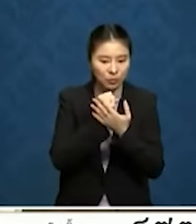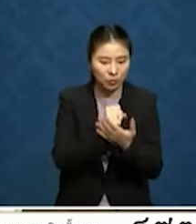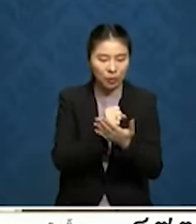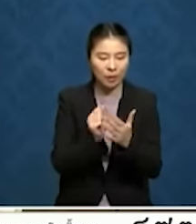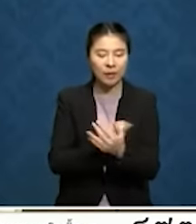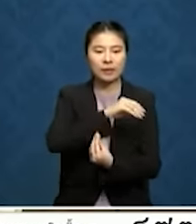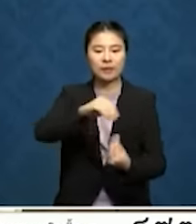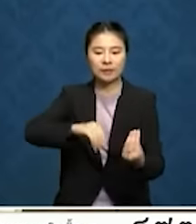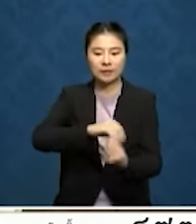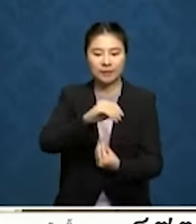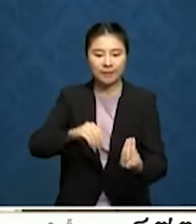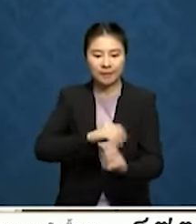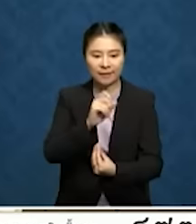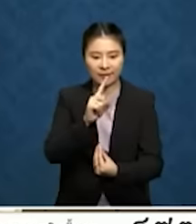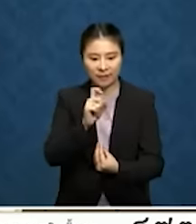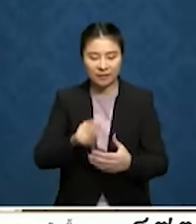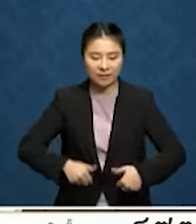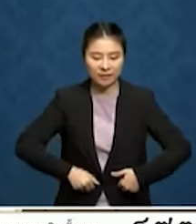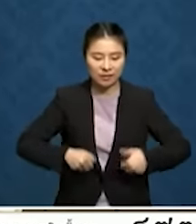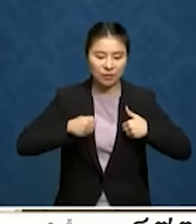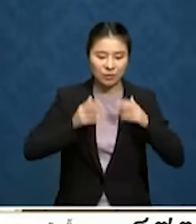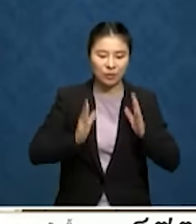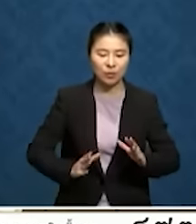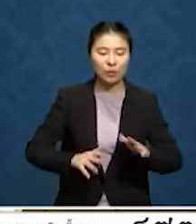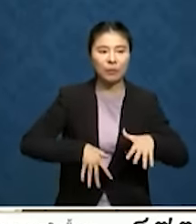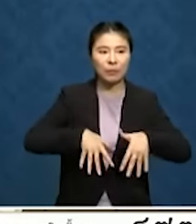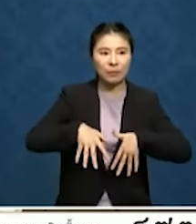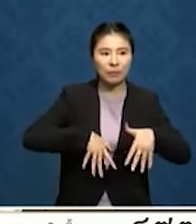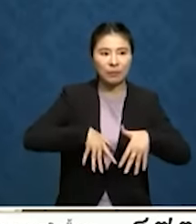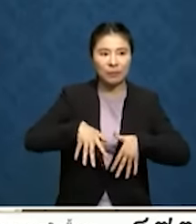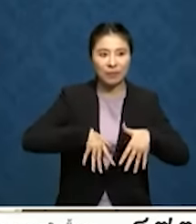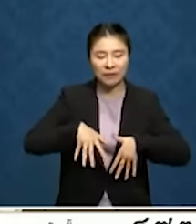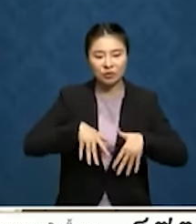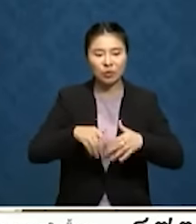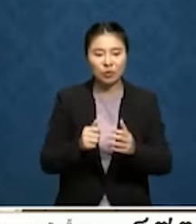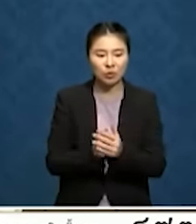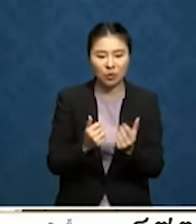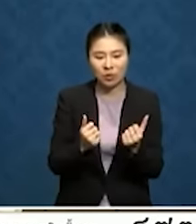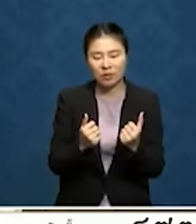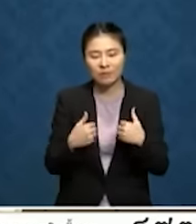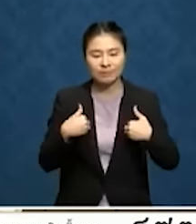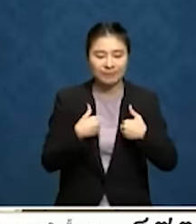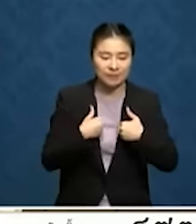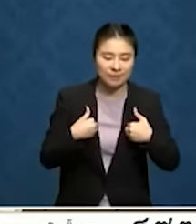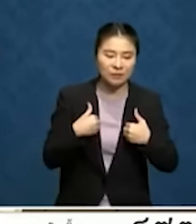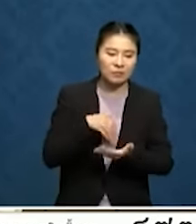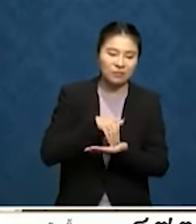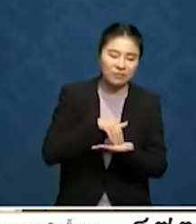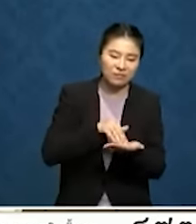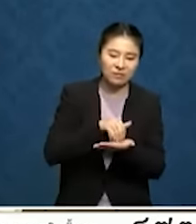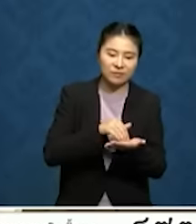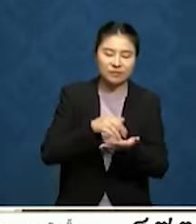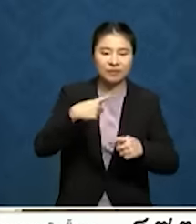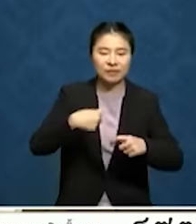หาพี่น้องประชาชนที่อยู่ในภาวะที่อ่อนแอหลายๆคนอาจจะได้ฟังข่าวว่